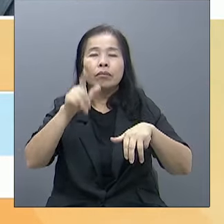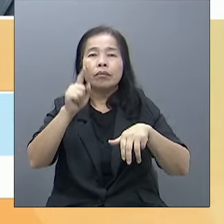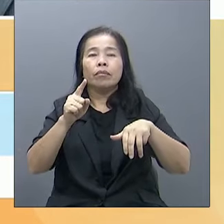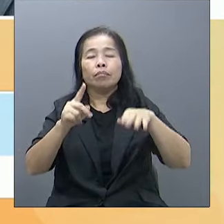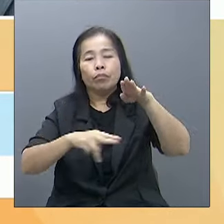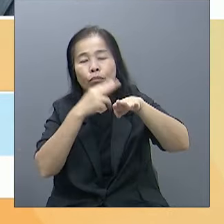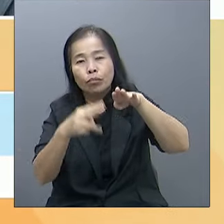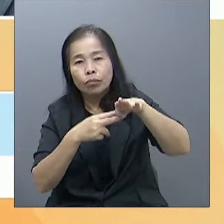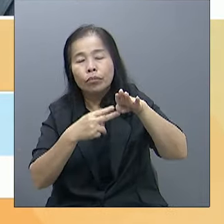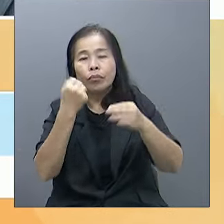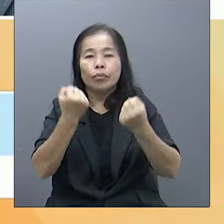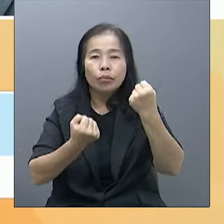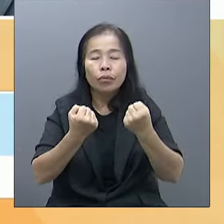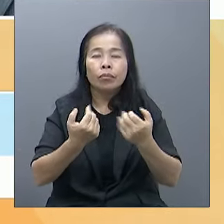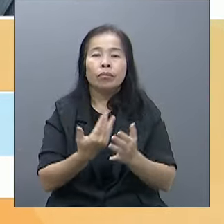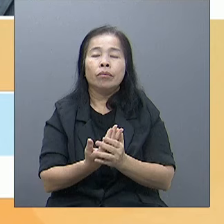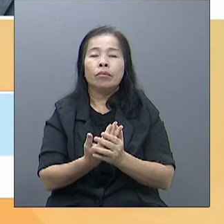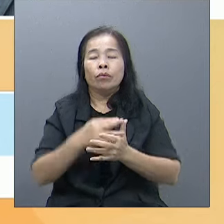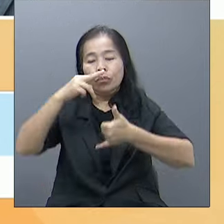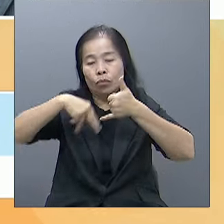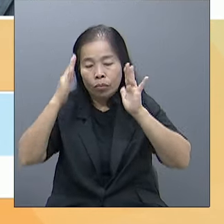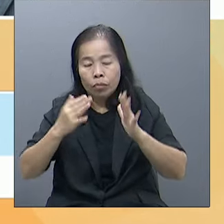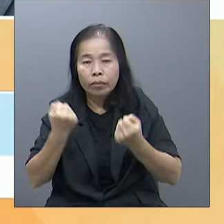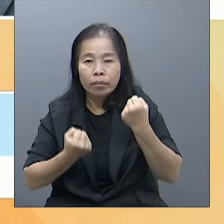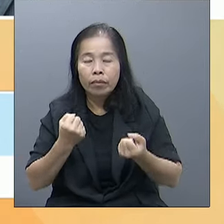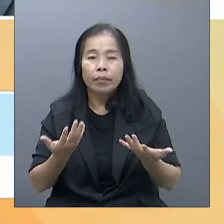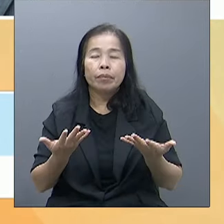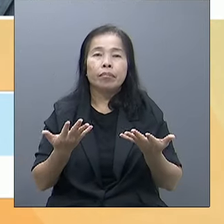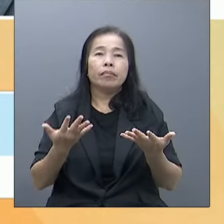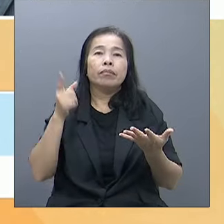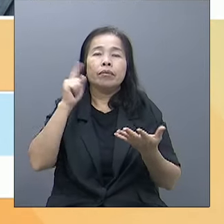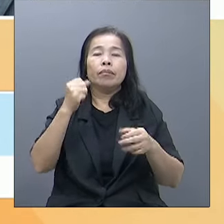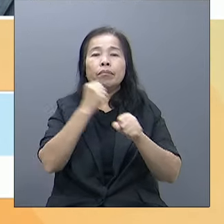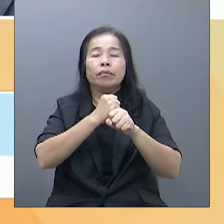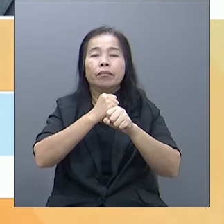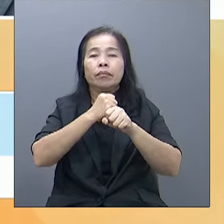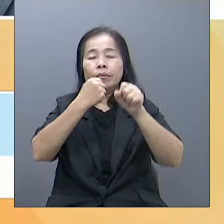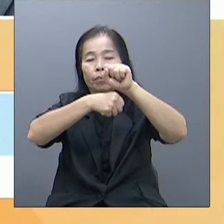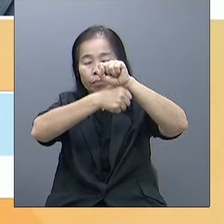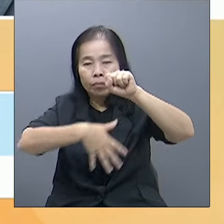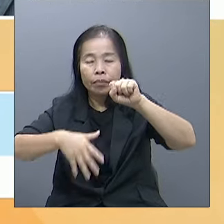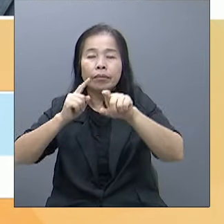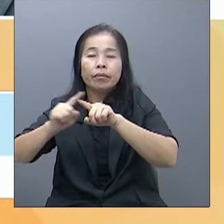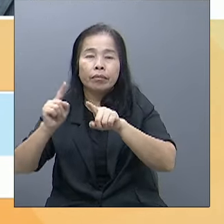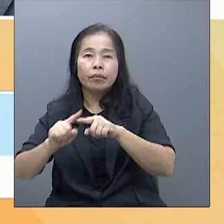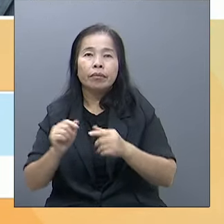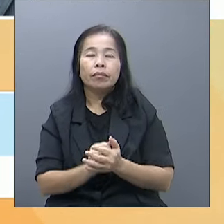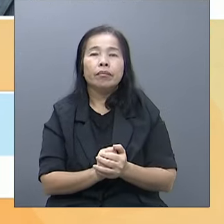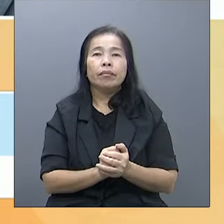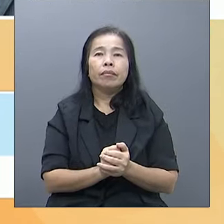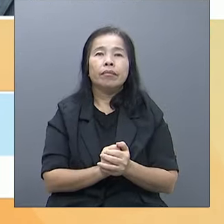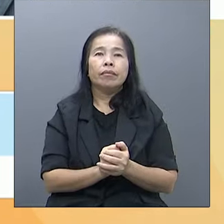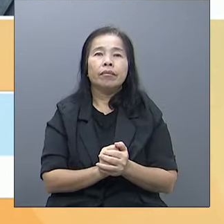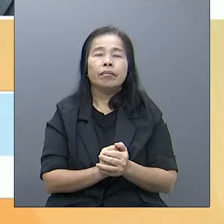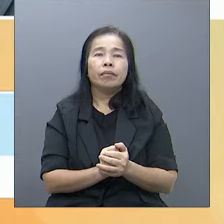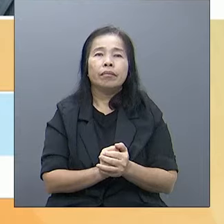ะ ซึ่งอย่างท้องถิ่นเนี่ยเขาก็เหมาะนะครับเพราะเขามีกองช่างเนา ะ เขามีกองช่างเขามีรถ